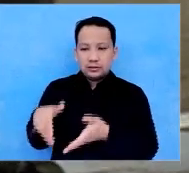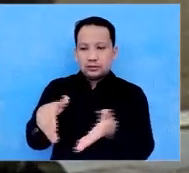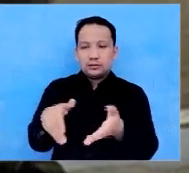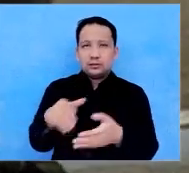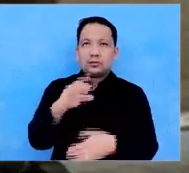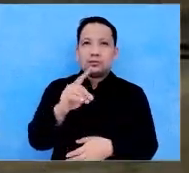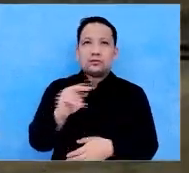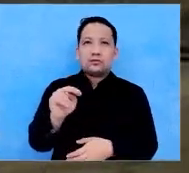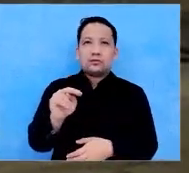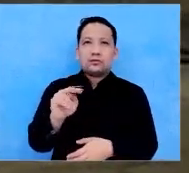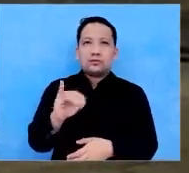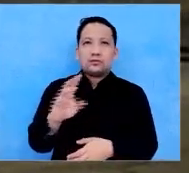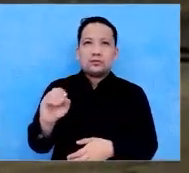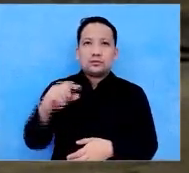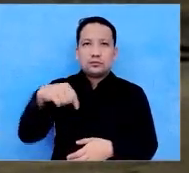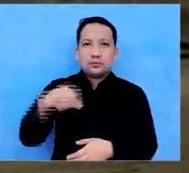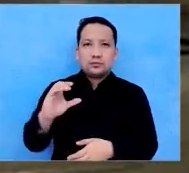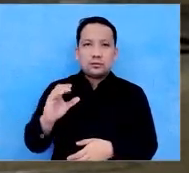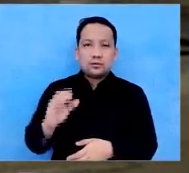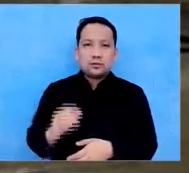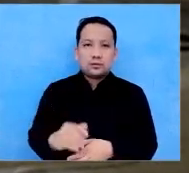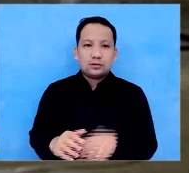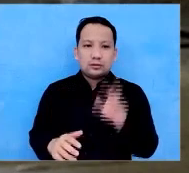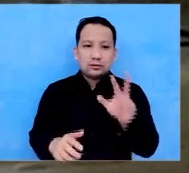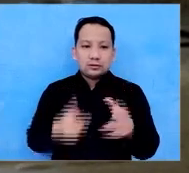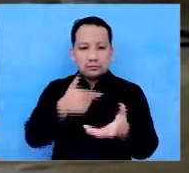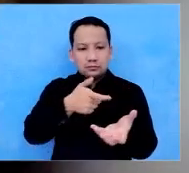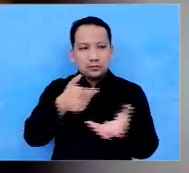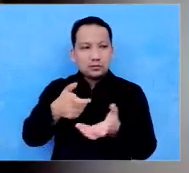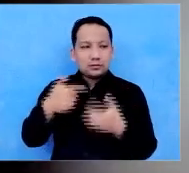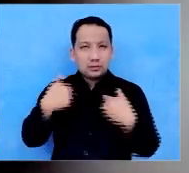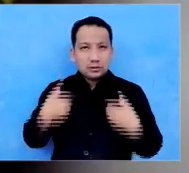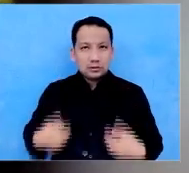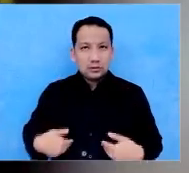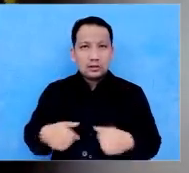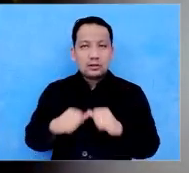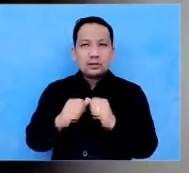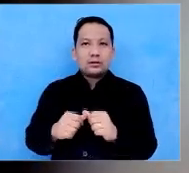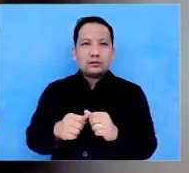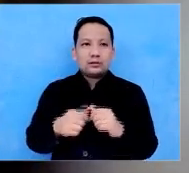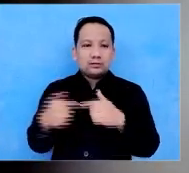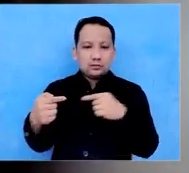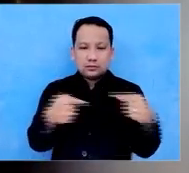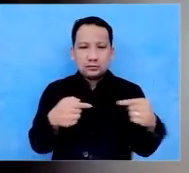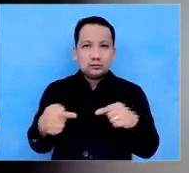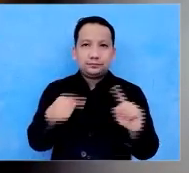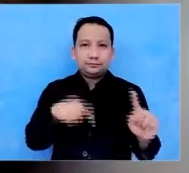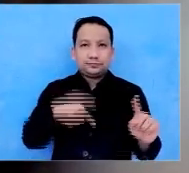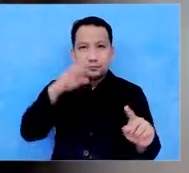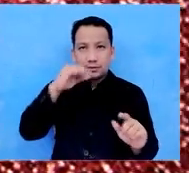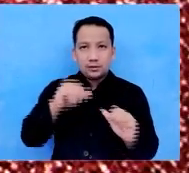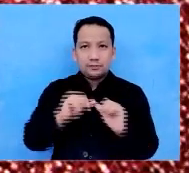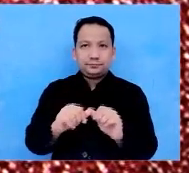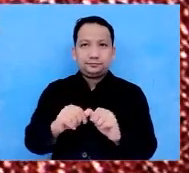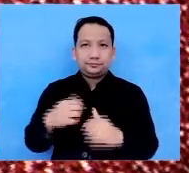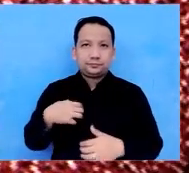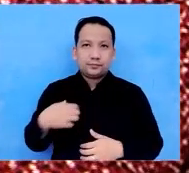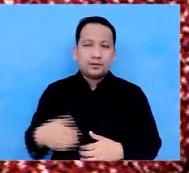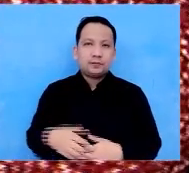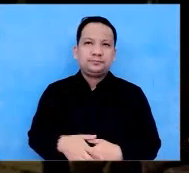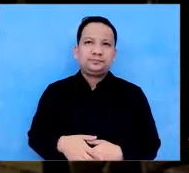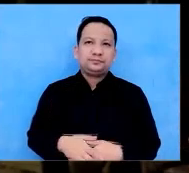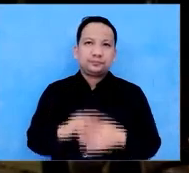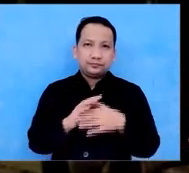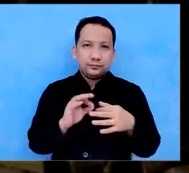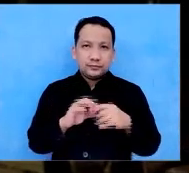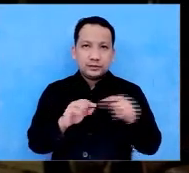Imelda, Quezon City. May 3 tama ng bala rin siya sa katawan. Nakainkwentro pala ng nasabing lalaki ang mga pulis. Kwento ng